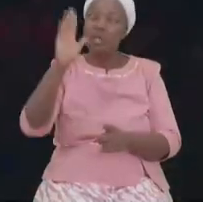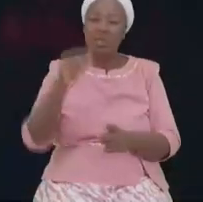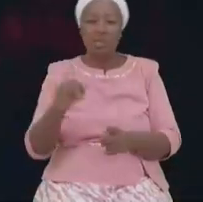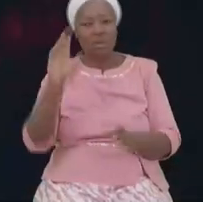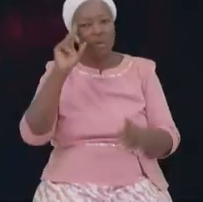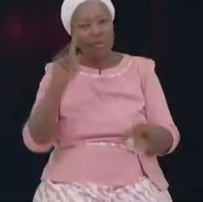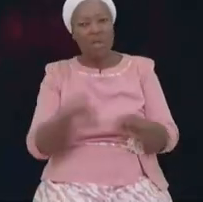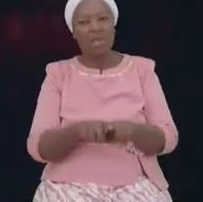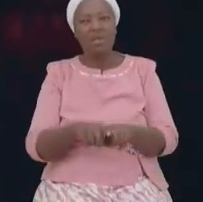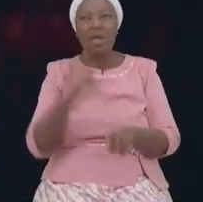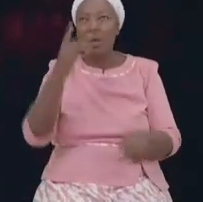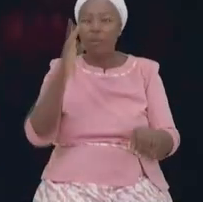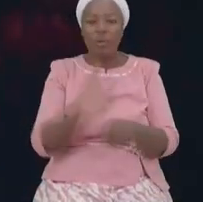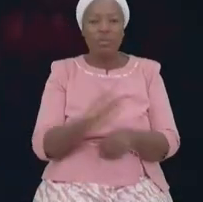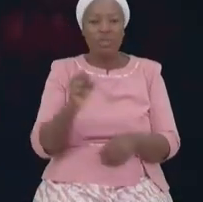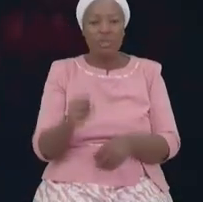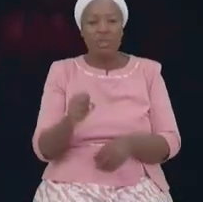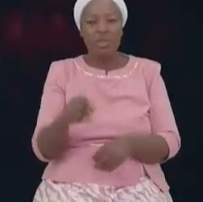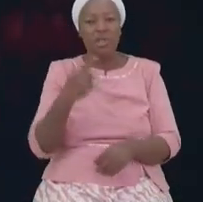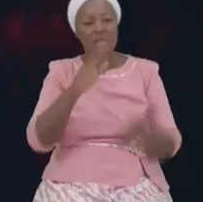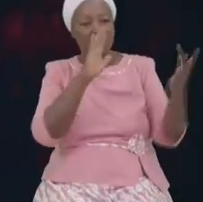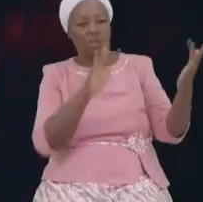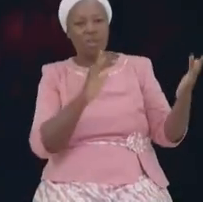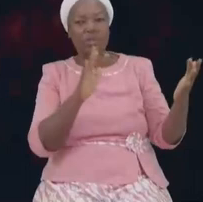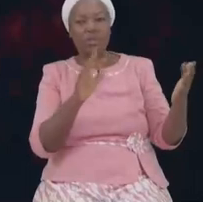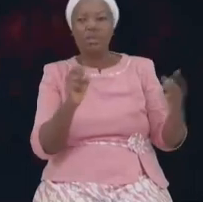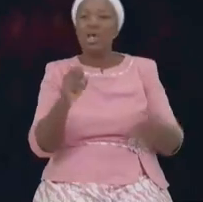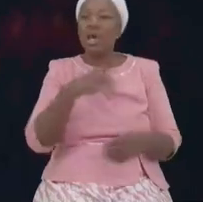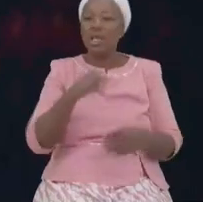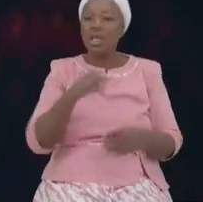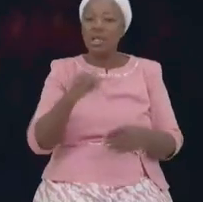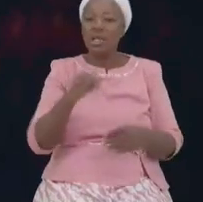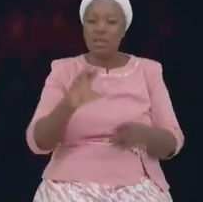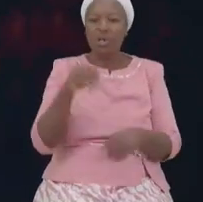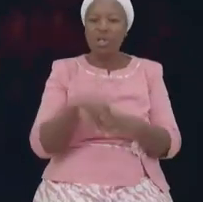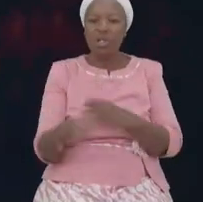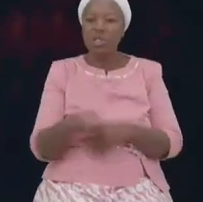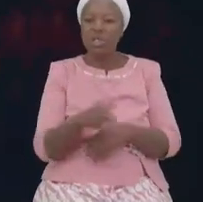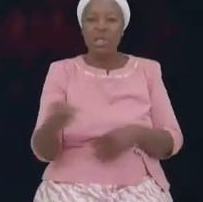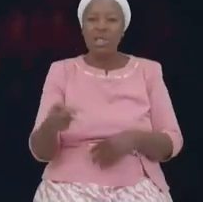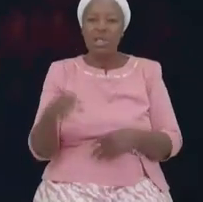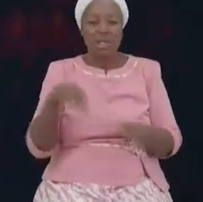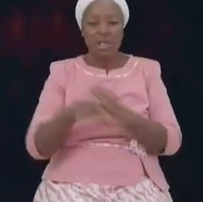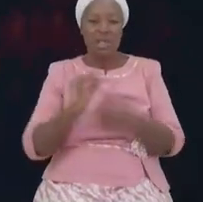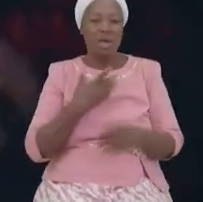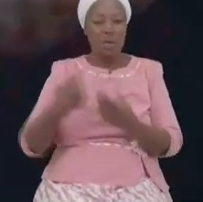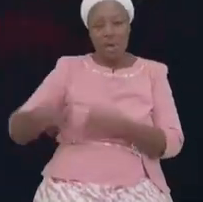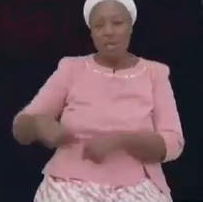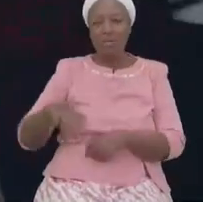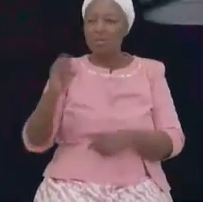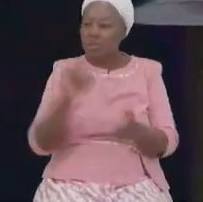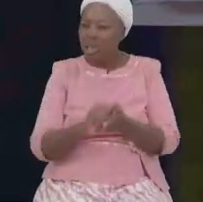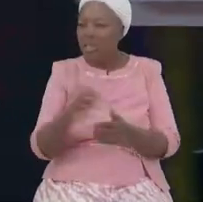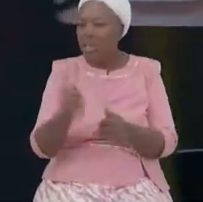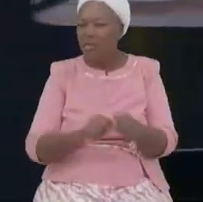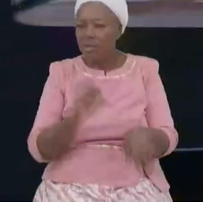les promesses, les attentes, les conditions dans nos cœurs, afin qu'à tout